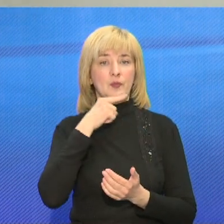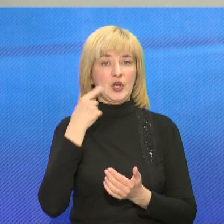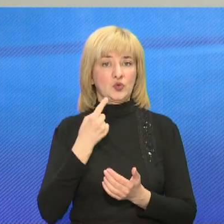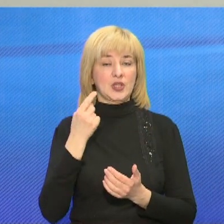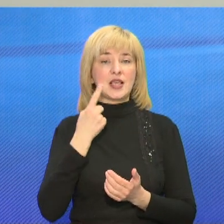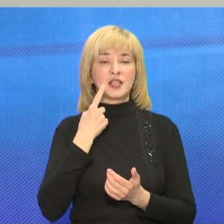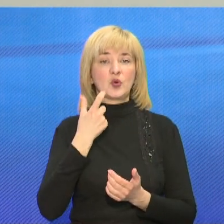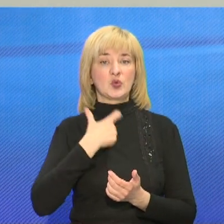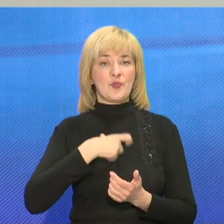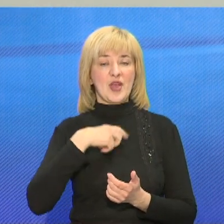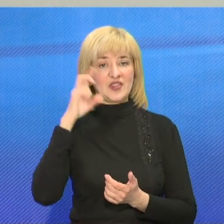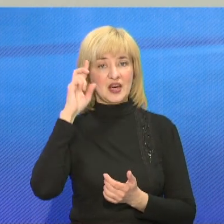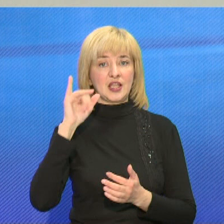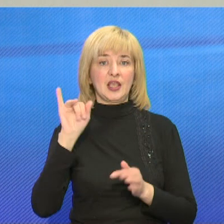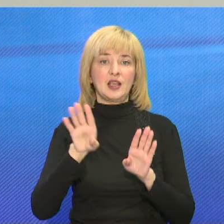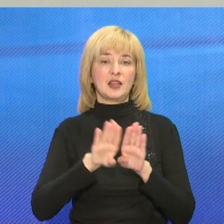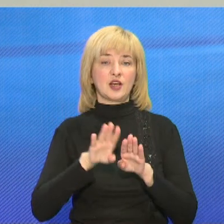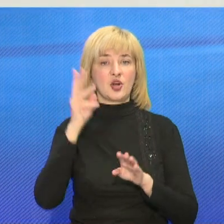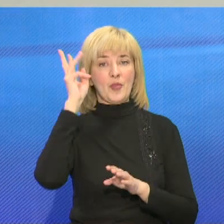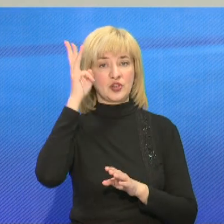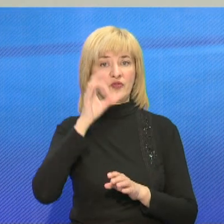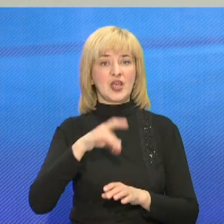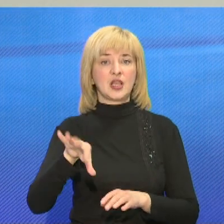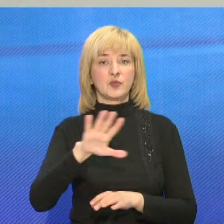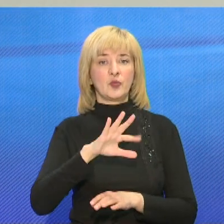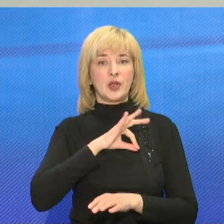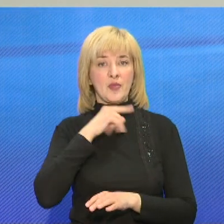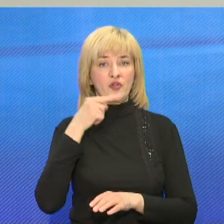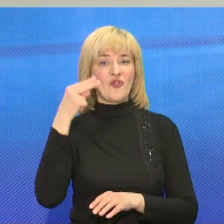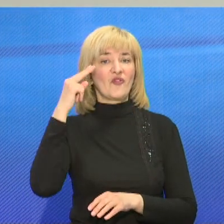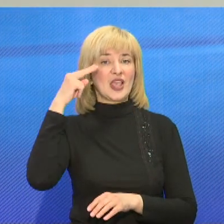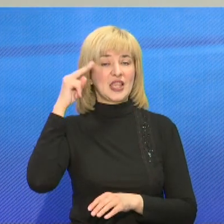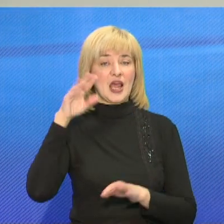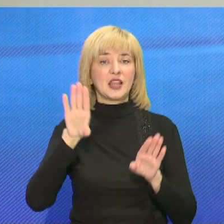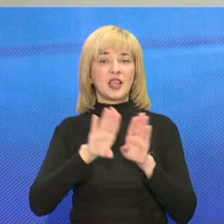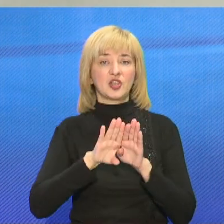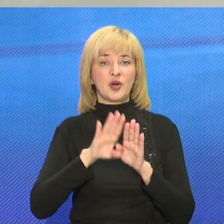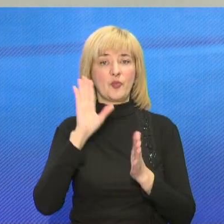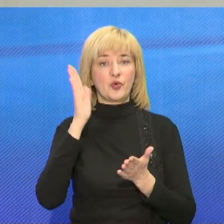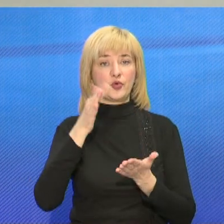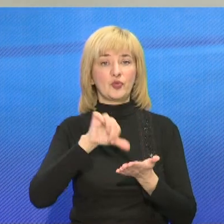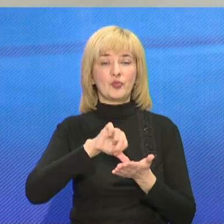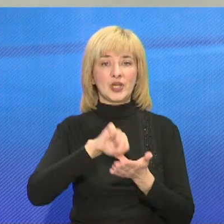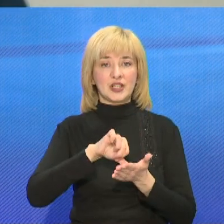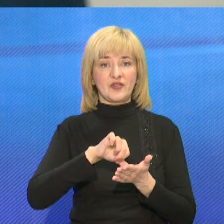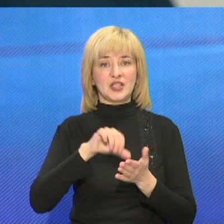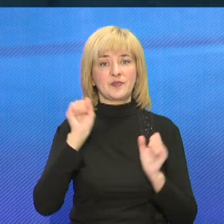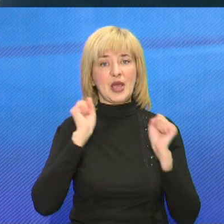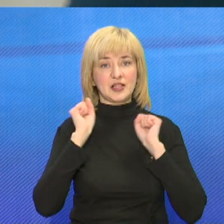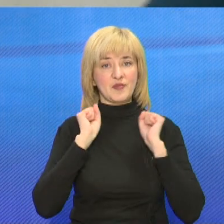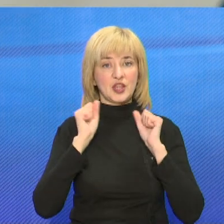посольство Республики Беларусь в Китае. Будут и представители спортсмены, которые подключаются,